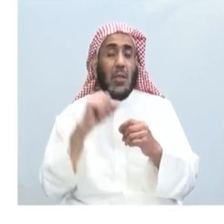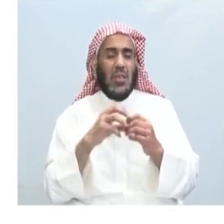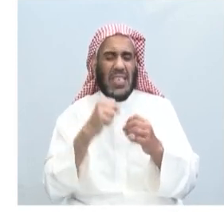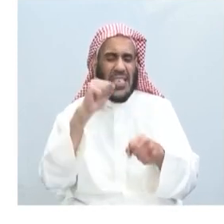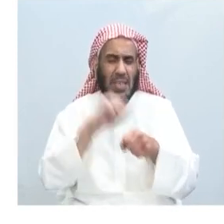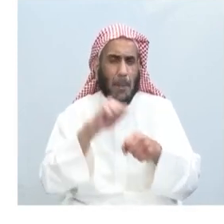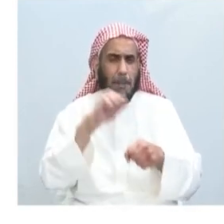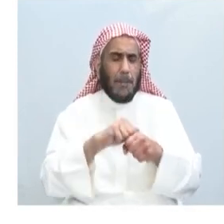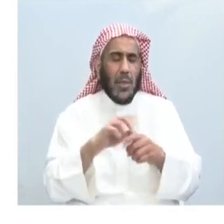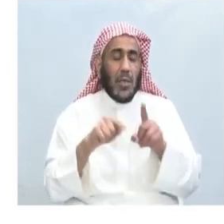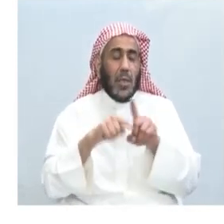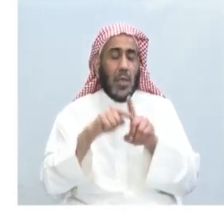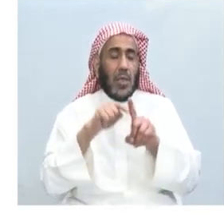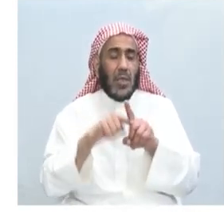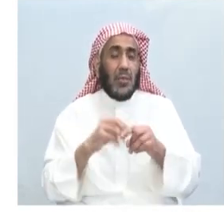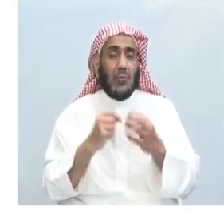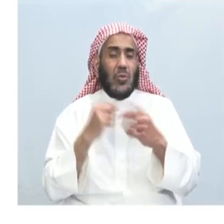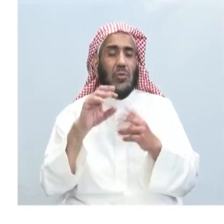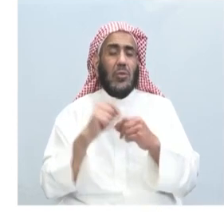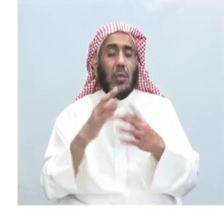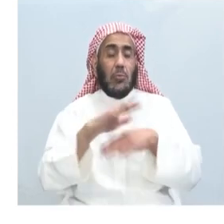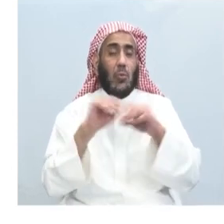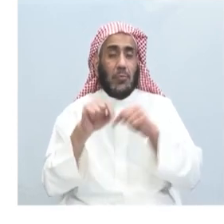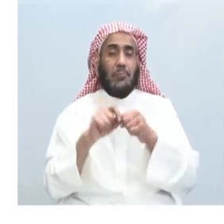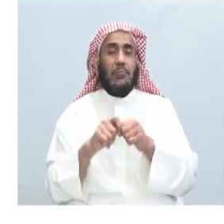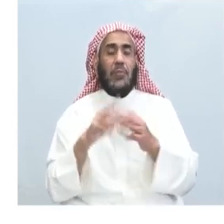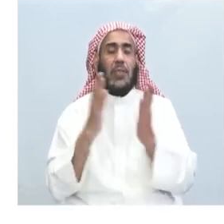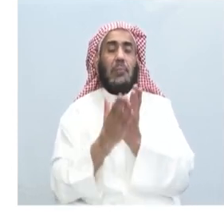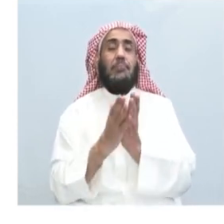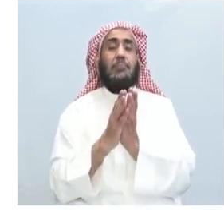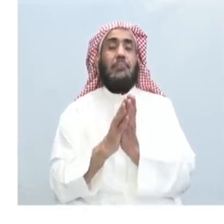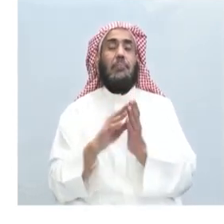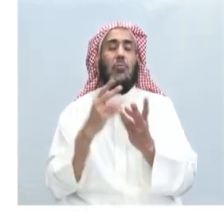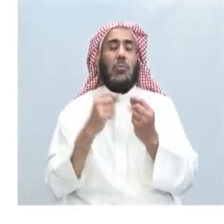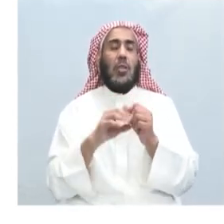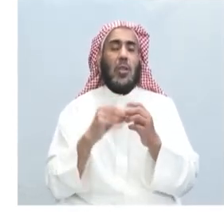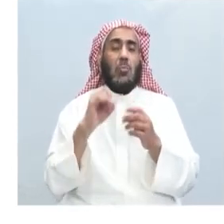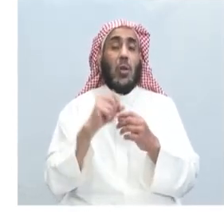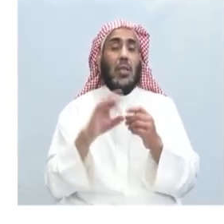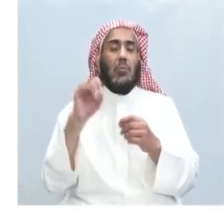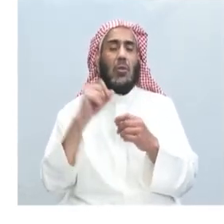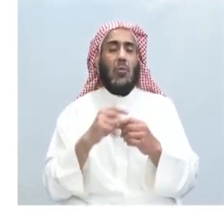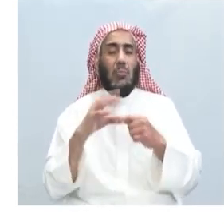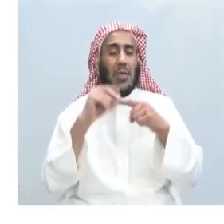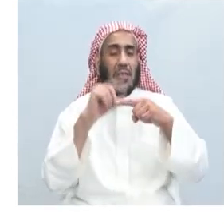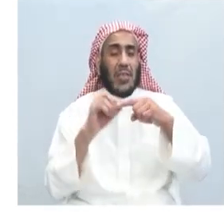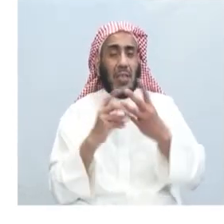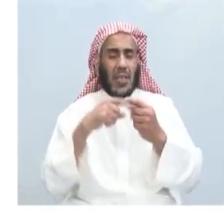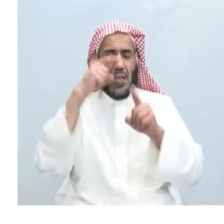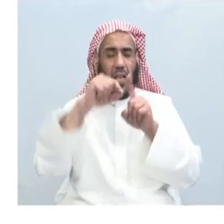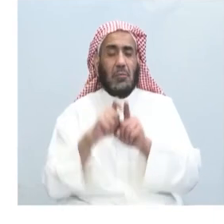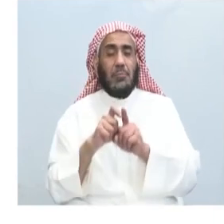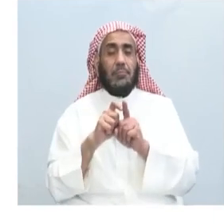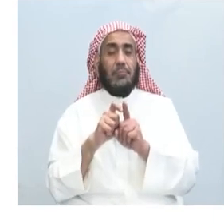الصلب عند درجه حراره انصهاره استعم بالجدول الموجود لديك في الكتاب احسب عدد مولات الميثانول ثم درجه الحراره